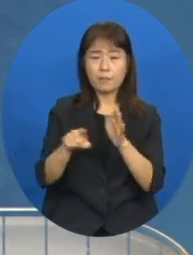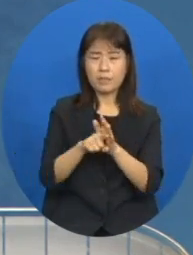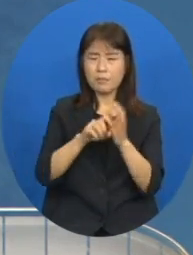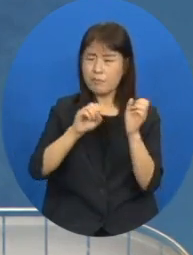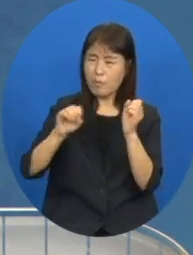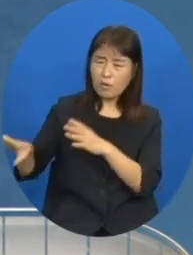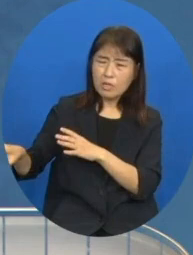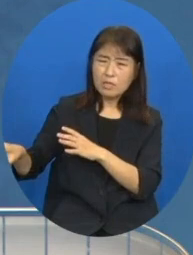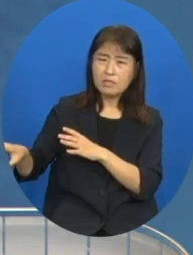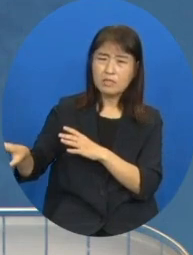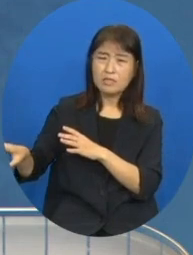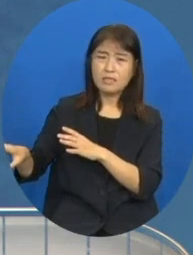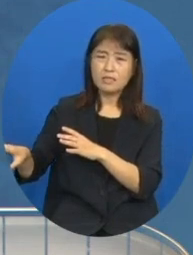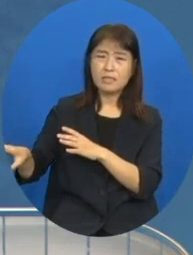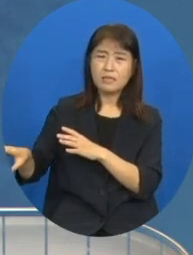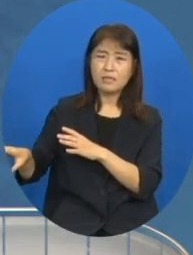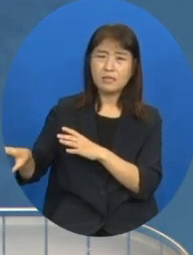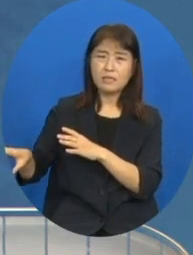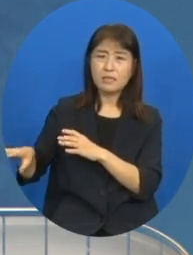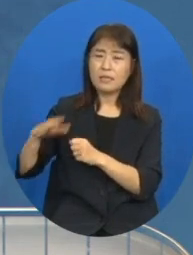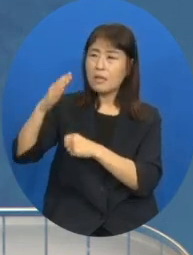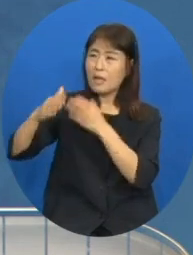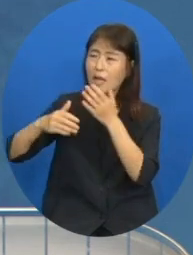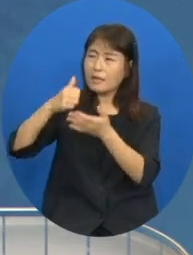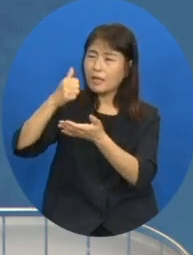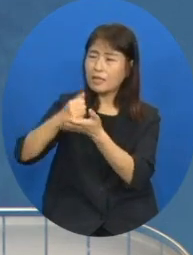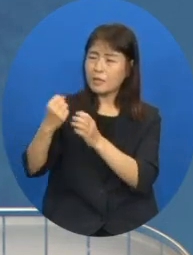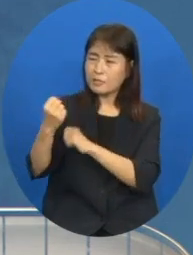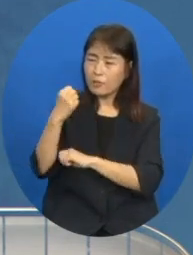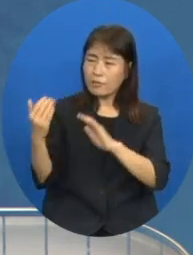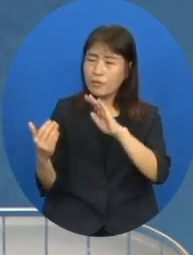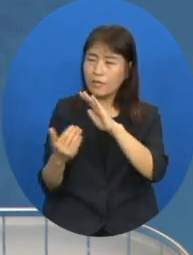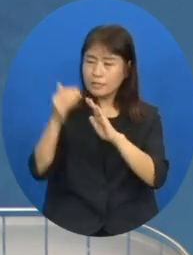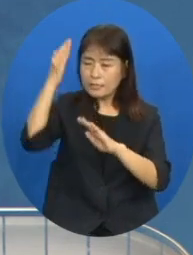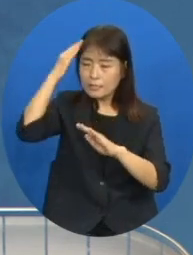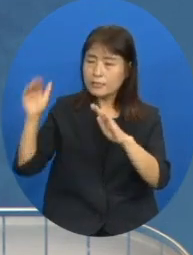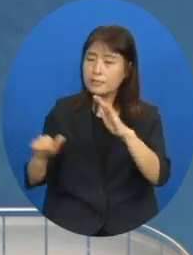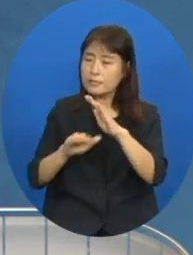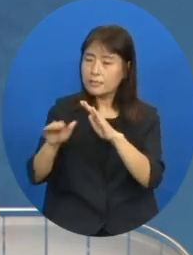던져버리게 되면 하나님의 전능하신 그늘에서 벗어나버린 거죠.